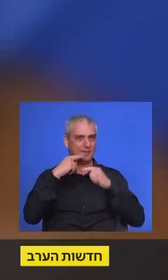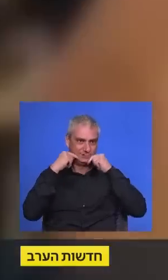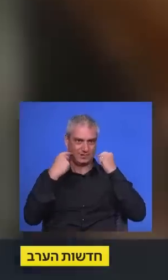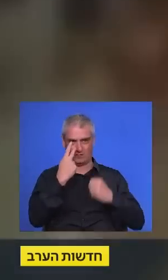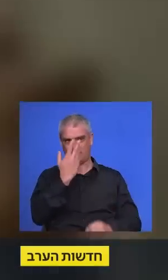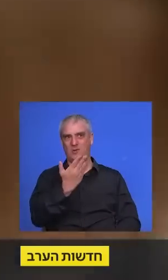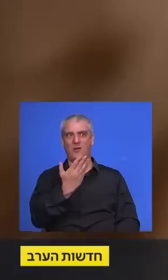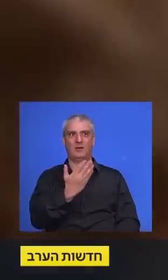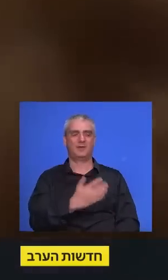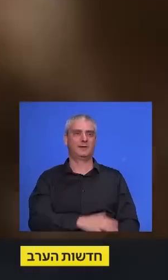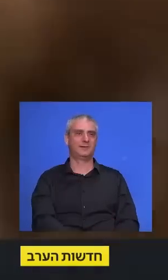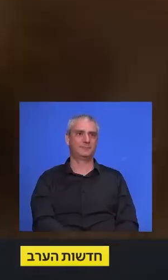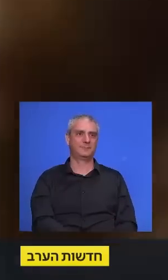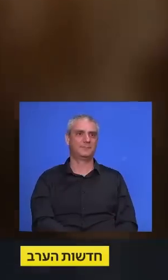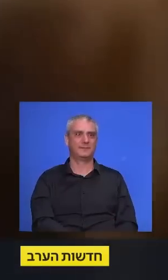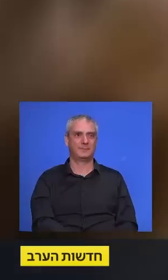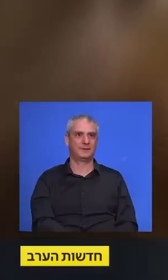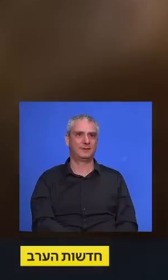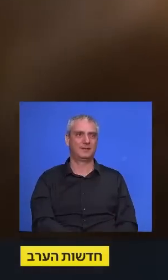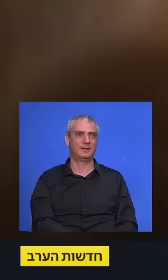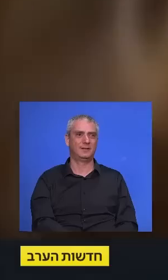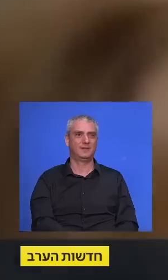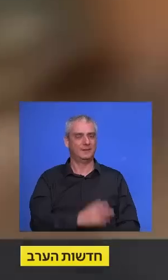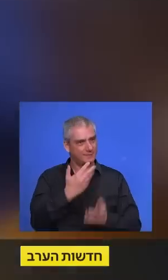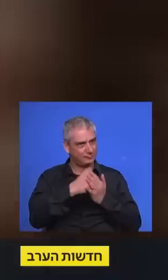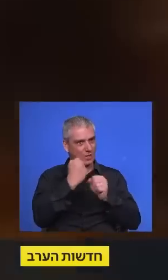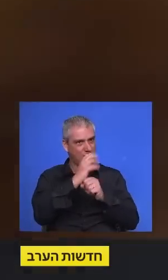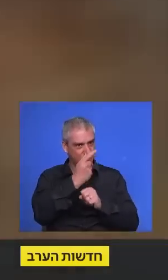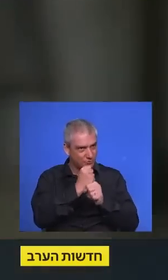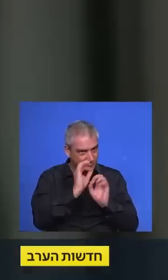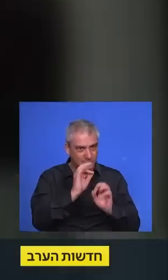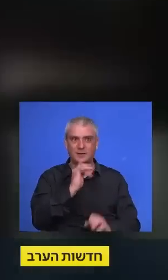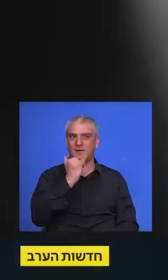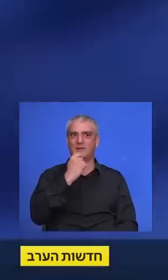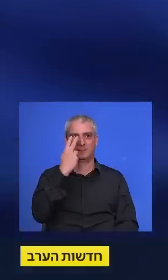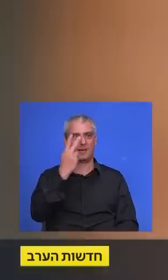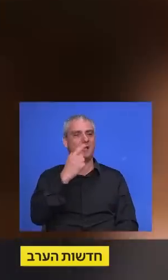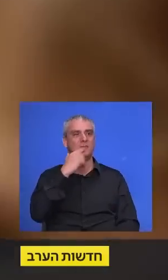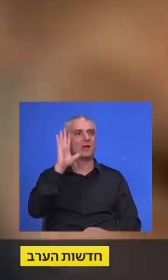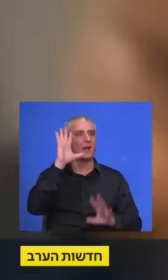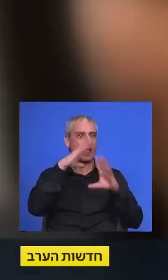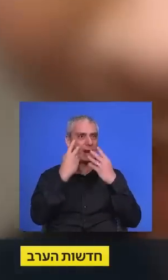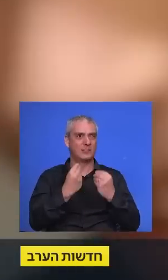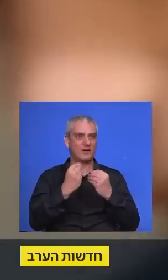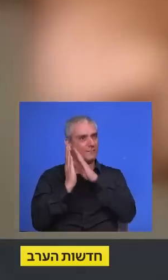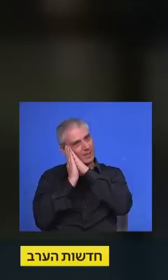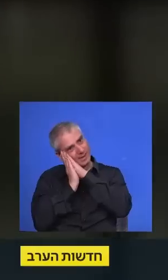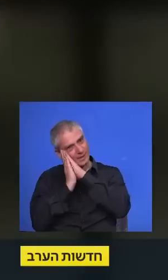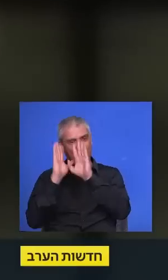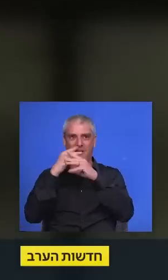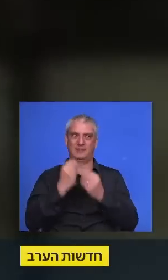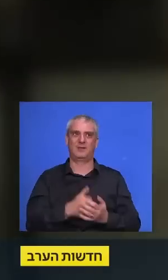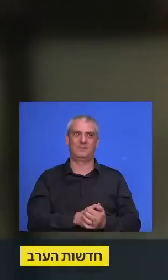see it. Barry, I see it. Hi. Keep Barry, doing what you're doing, okay? Yeah. Show him your night, dude. Oh, you got the night?